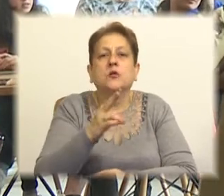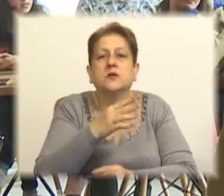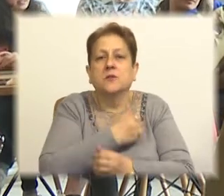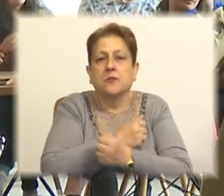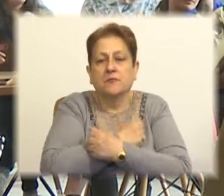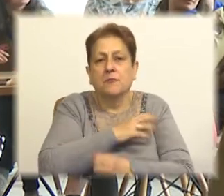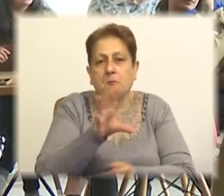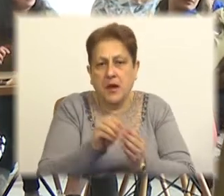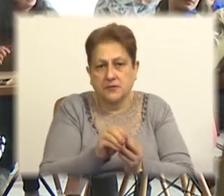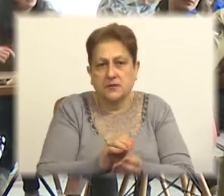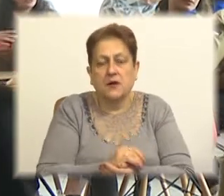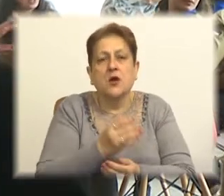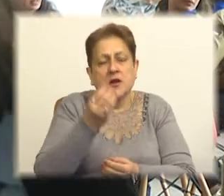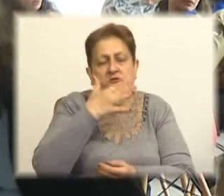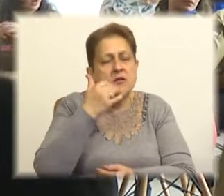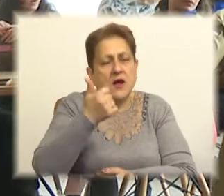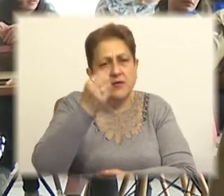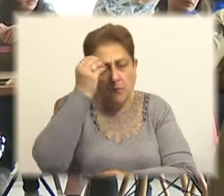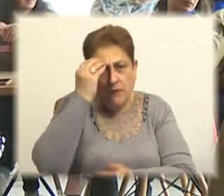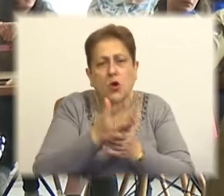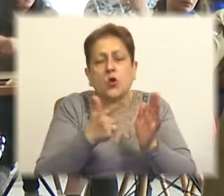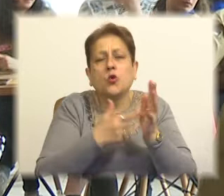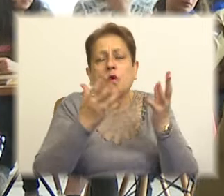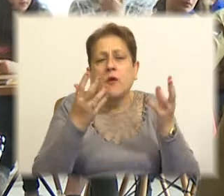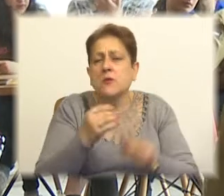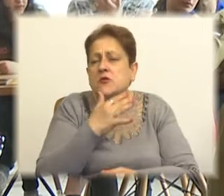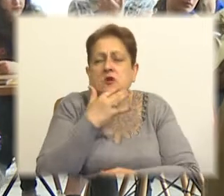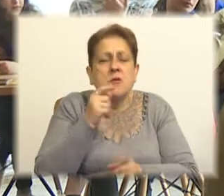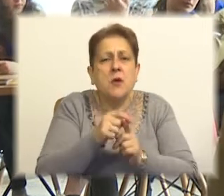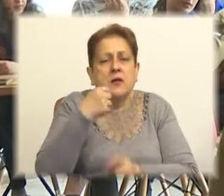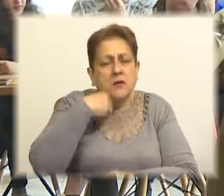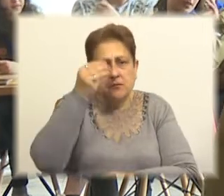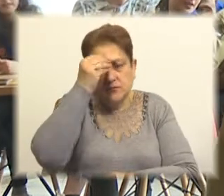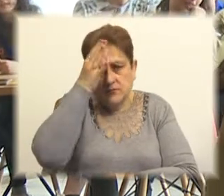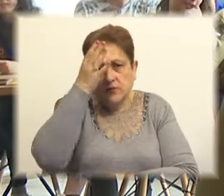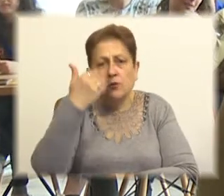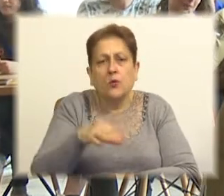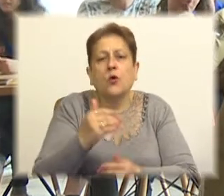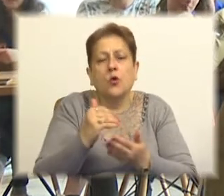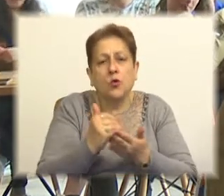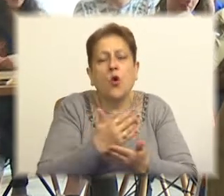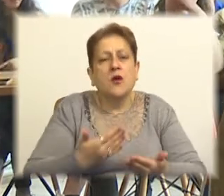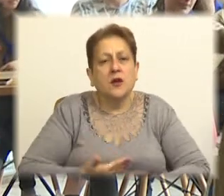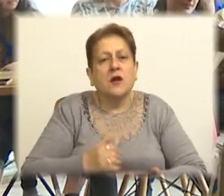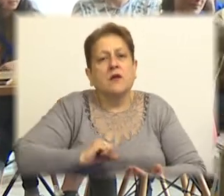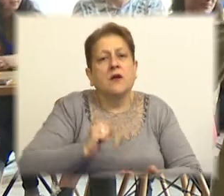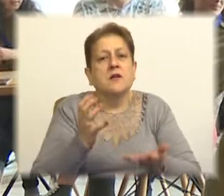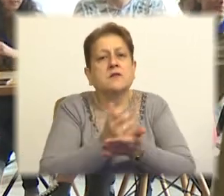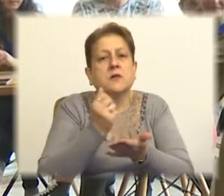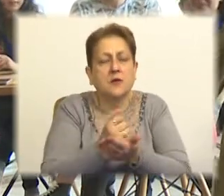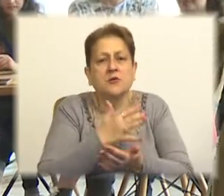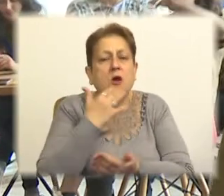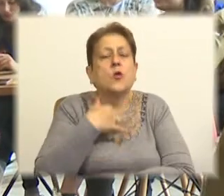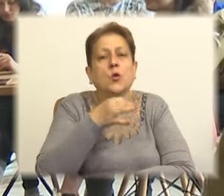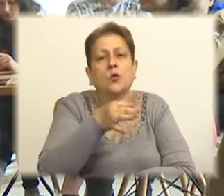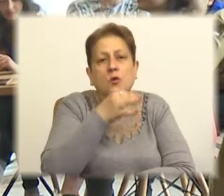շատ հետաքրքիր տպավորություններ ունեցա, այդ 7 օրվա մեջ այնքան շատ բան հասկացա, նոր ընկերներ ձեռք բերեցի, շատ ադուր